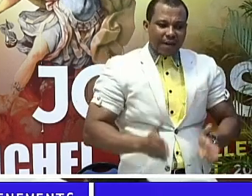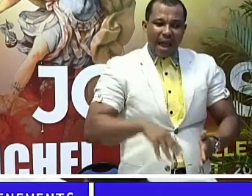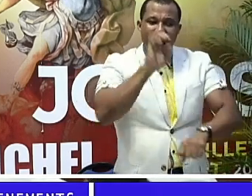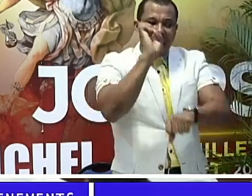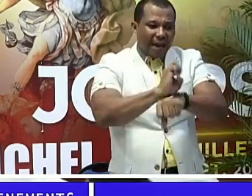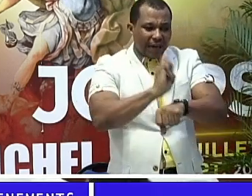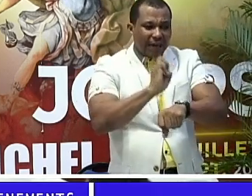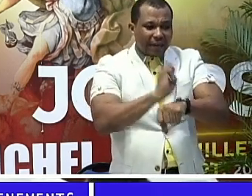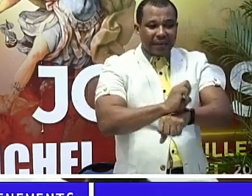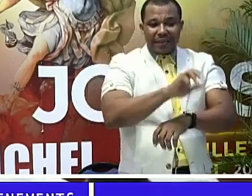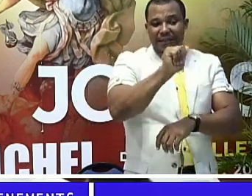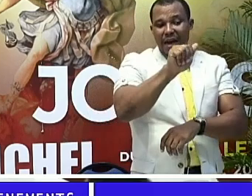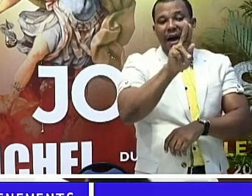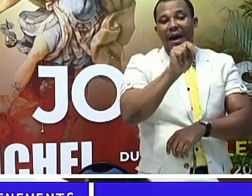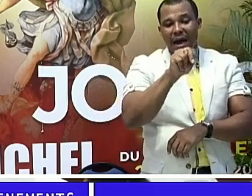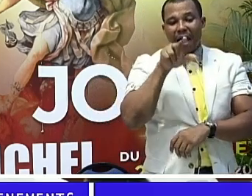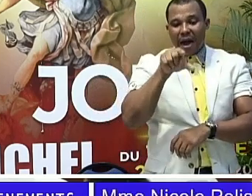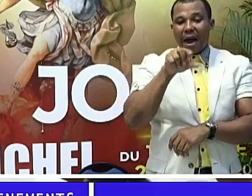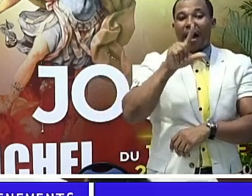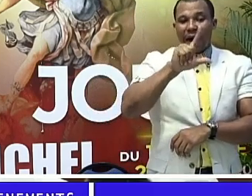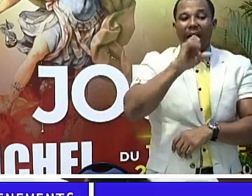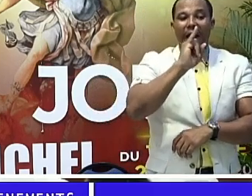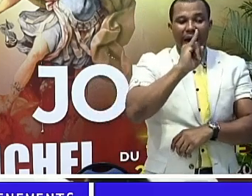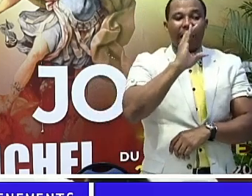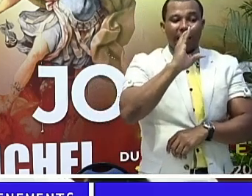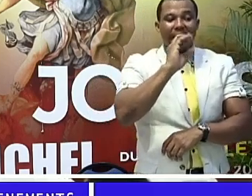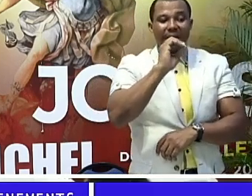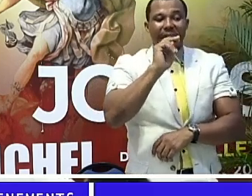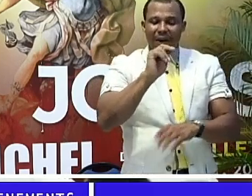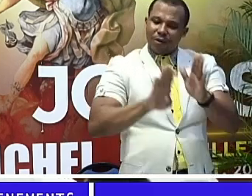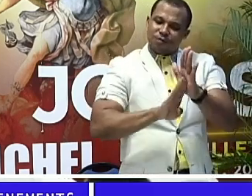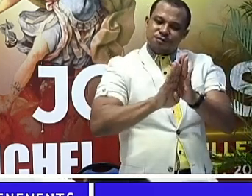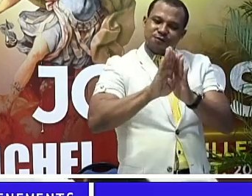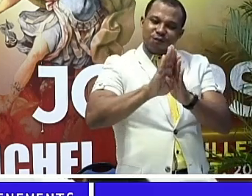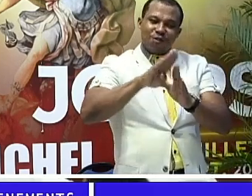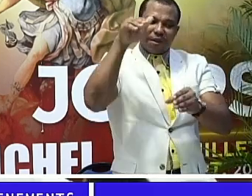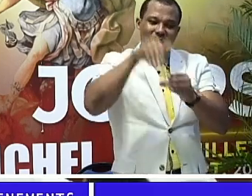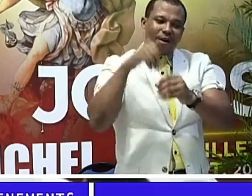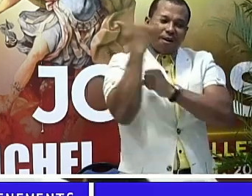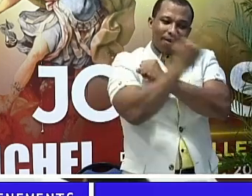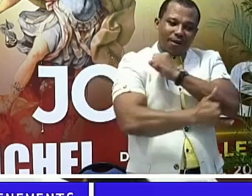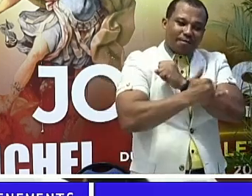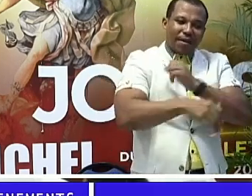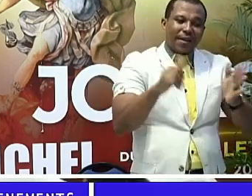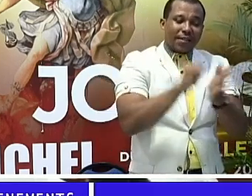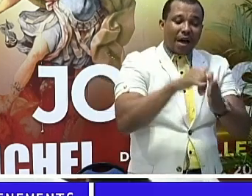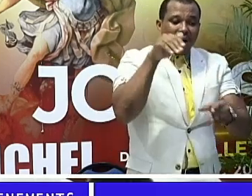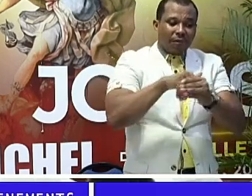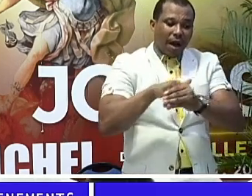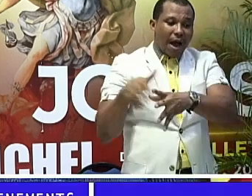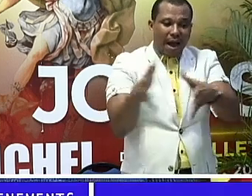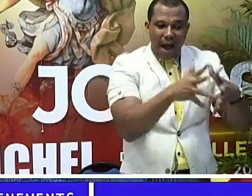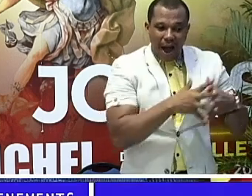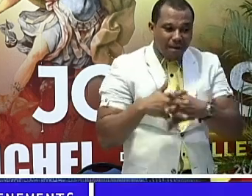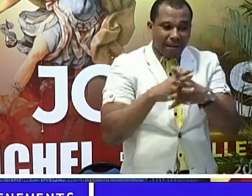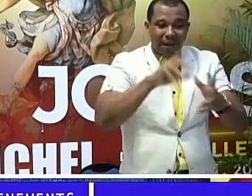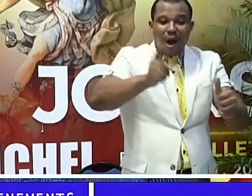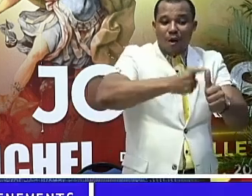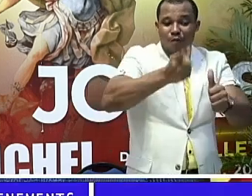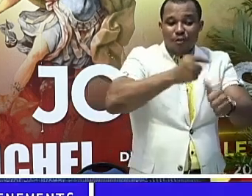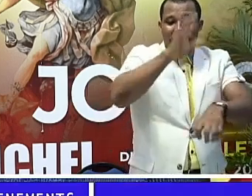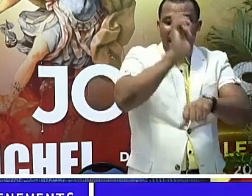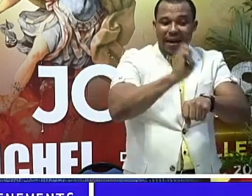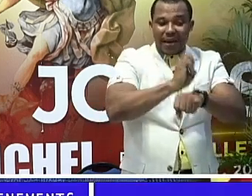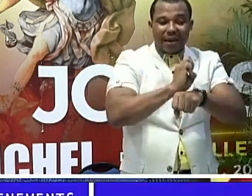l'Église anglicane n'a vienne développer dans pays ça yo. D'ailleurs en Amérique, yo dit que première église anglicane qui gagne